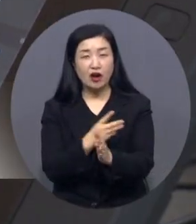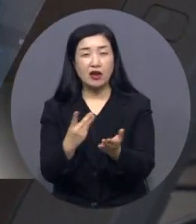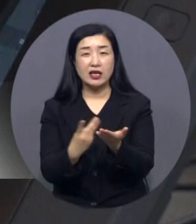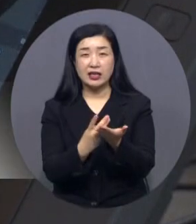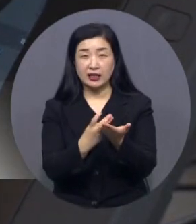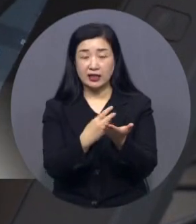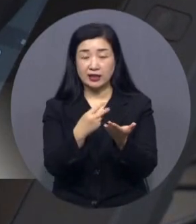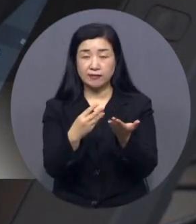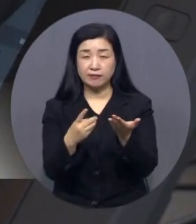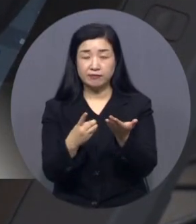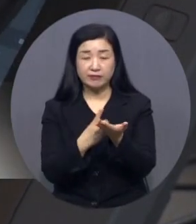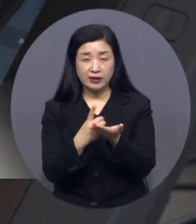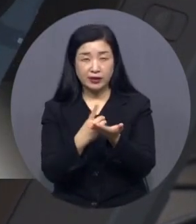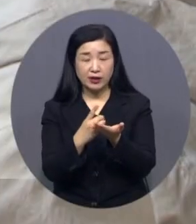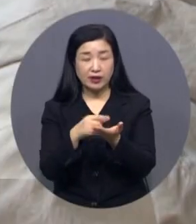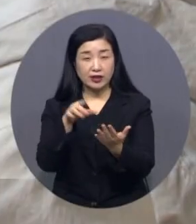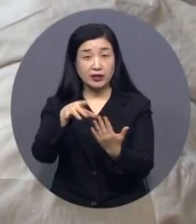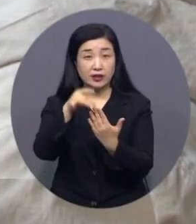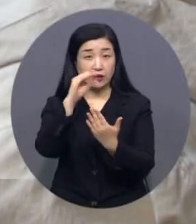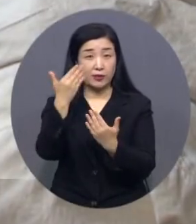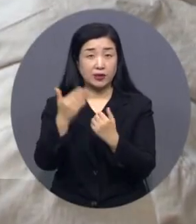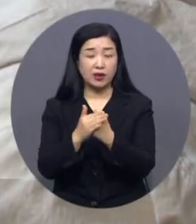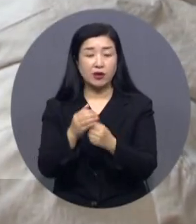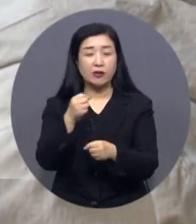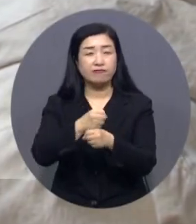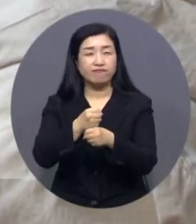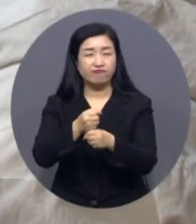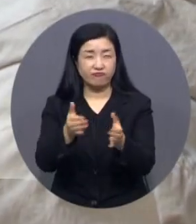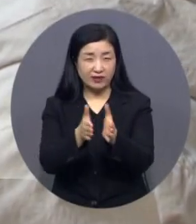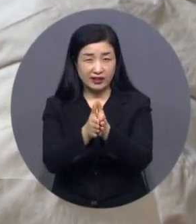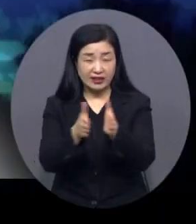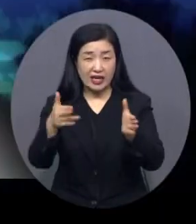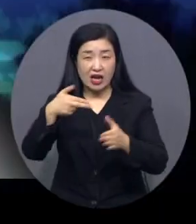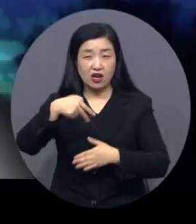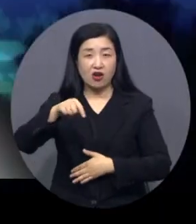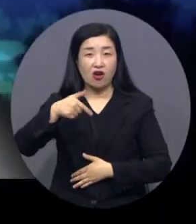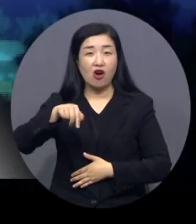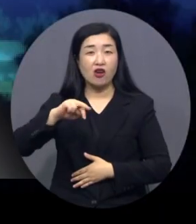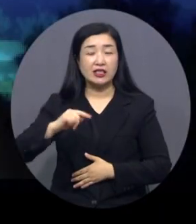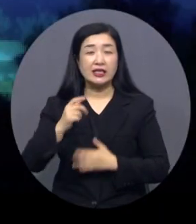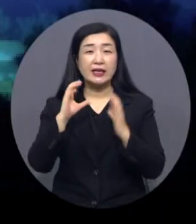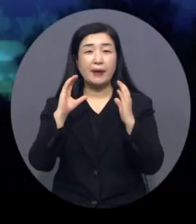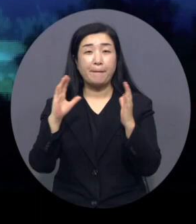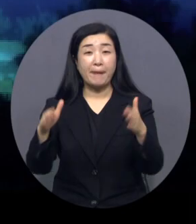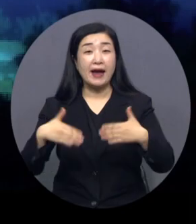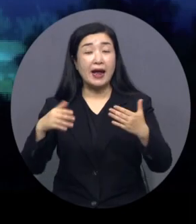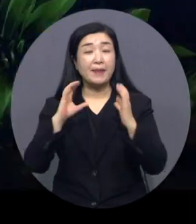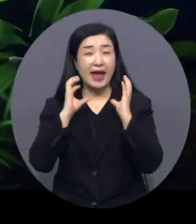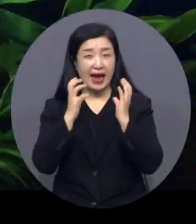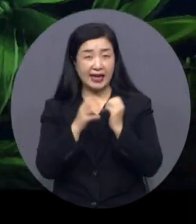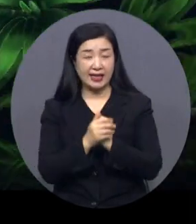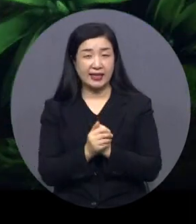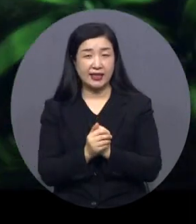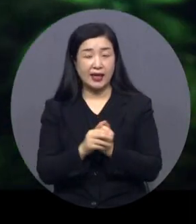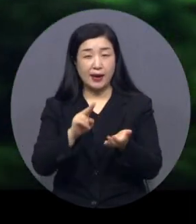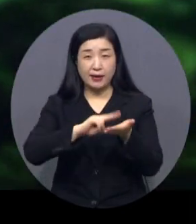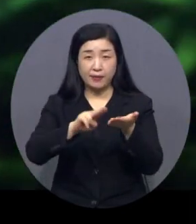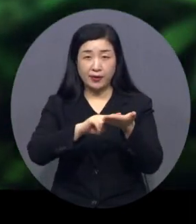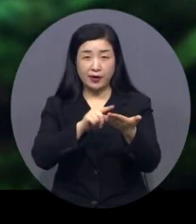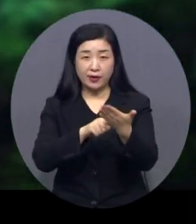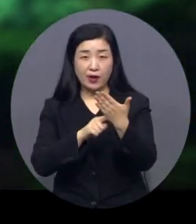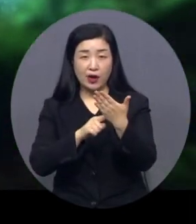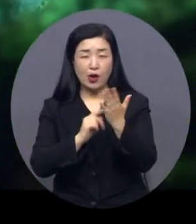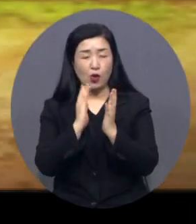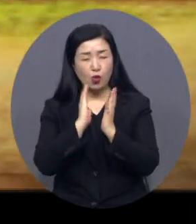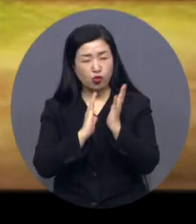콘텐츠 개발 지원 사업에 선정되면서 제작이 시작된 거신 바람의 아이. 애니메이션 속에 등장하는